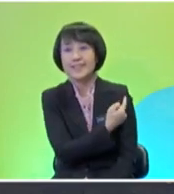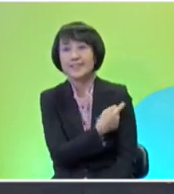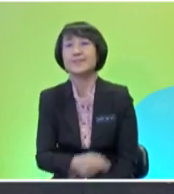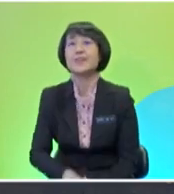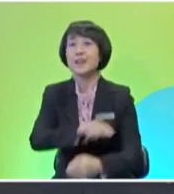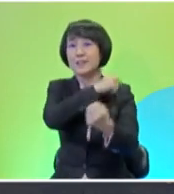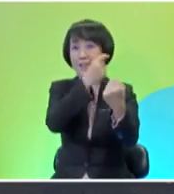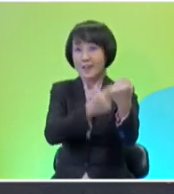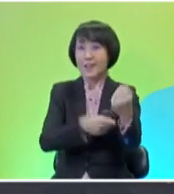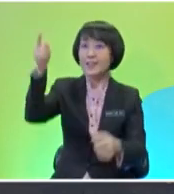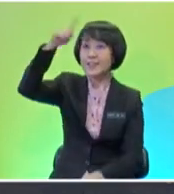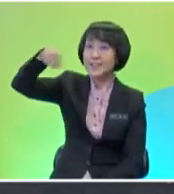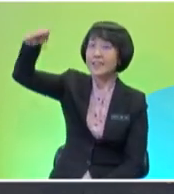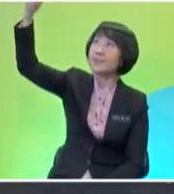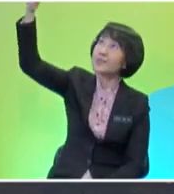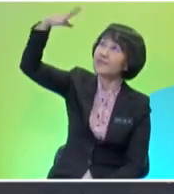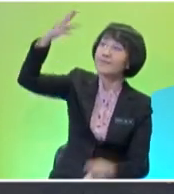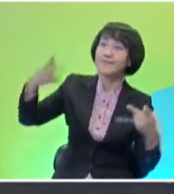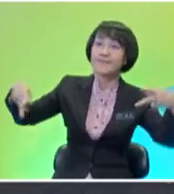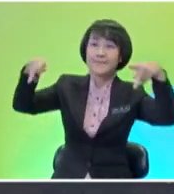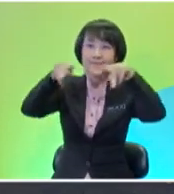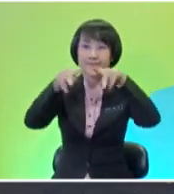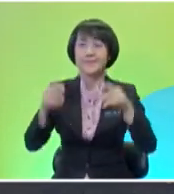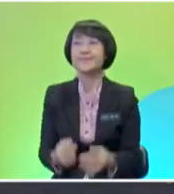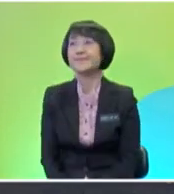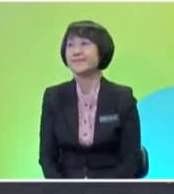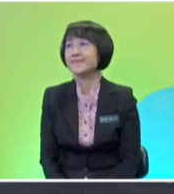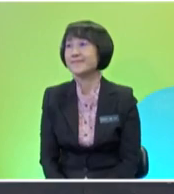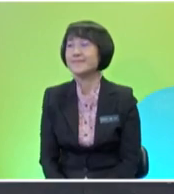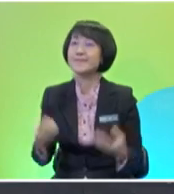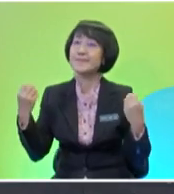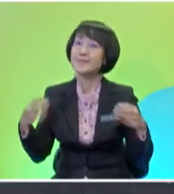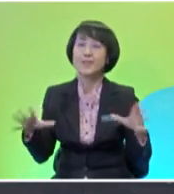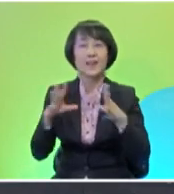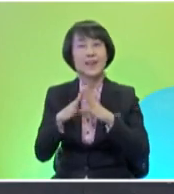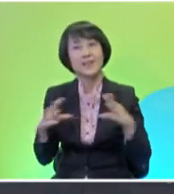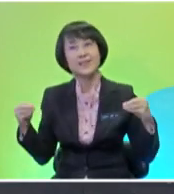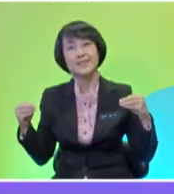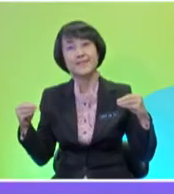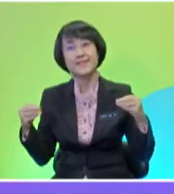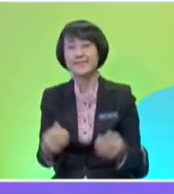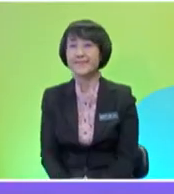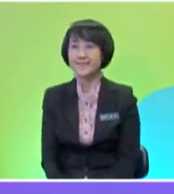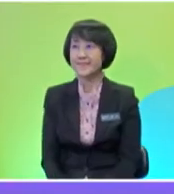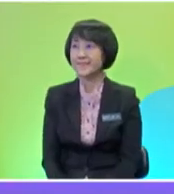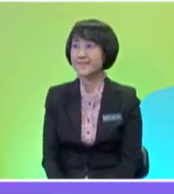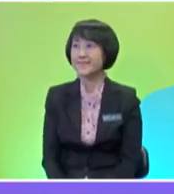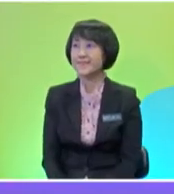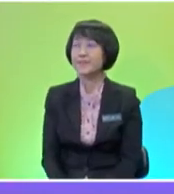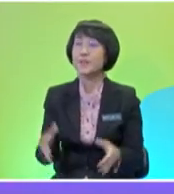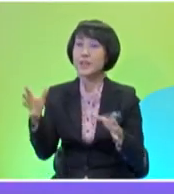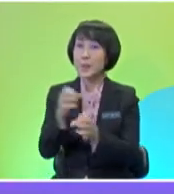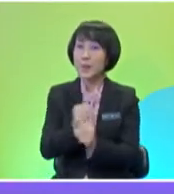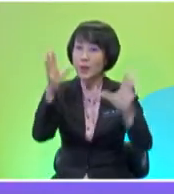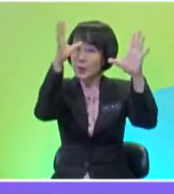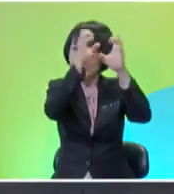perlukan. Tenaga itu yang kita perlukan. Baiklah. Dan kita pun nampaknya dah selesai pembelajaran untuk hari ini. Jadi mungkin saya boleh dapatkan rumusan daripada